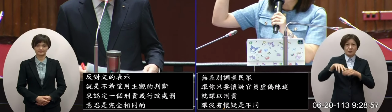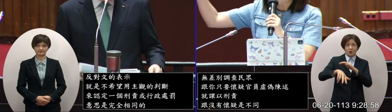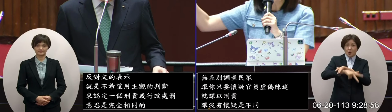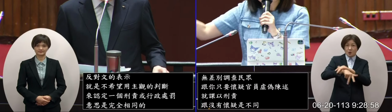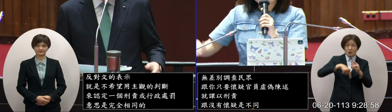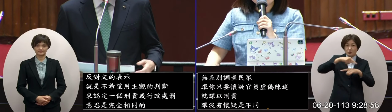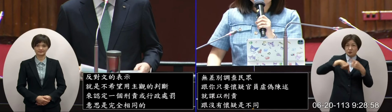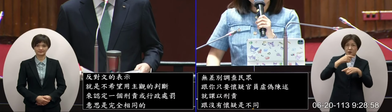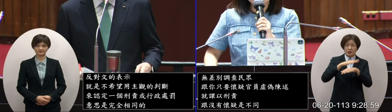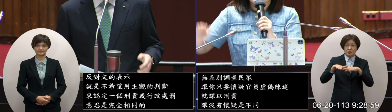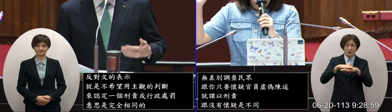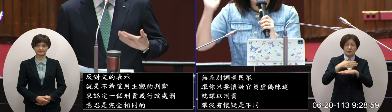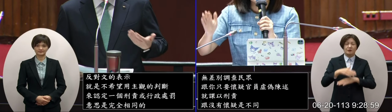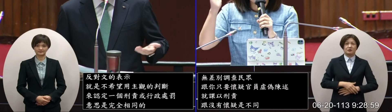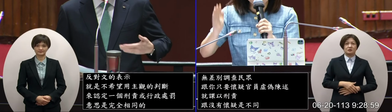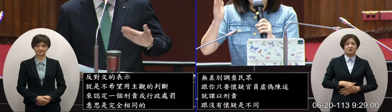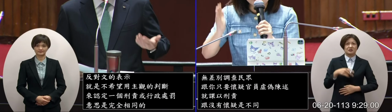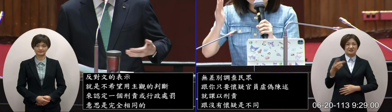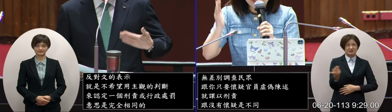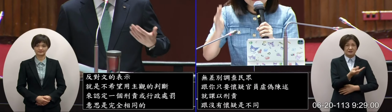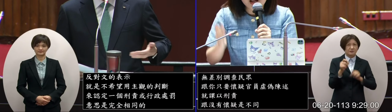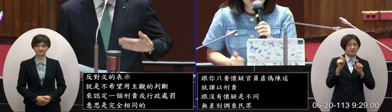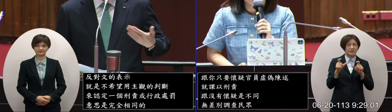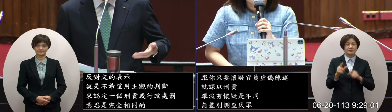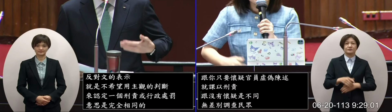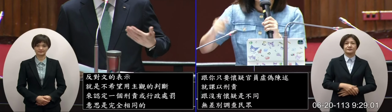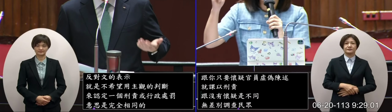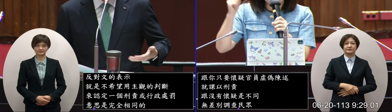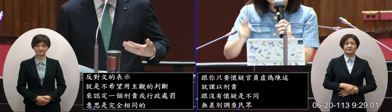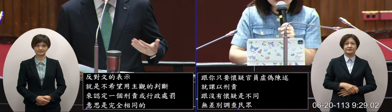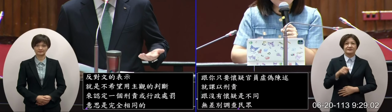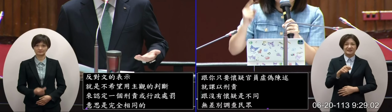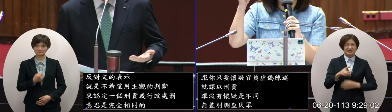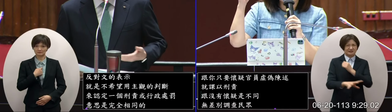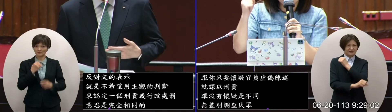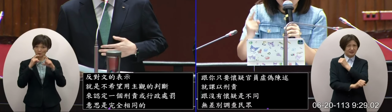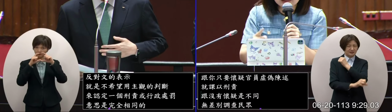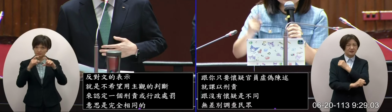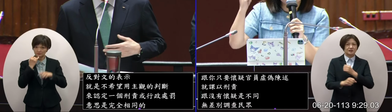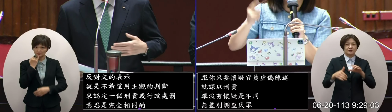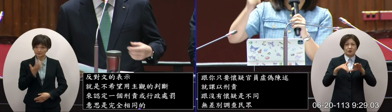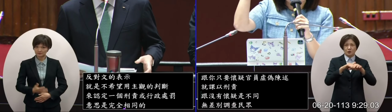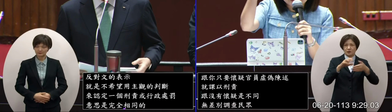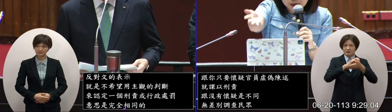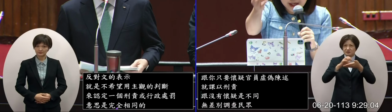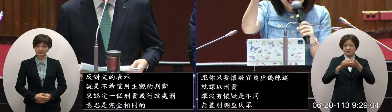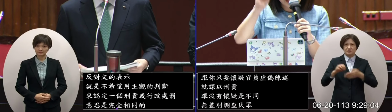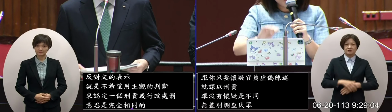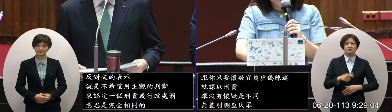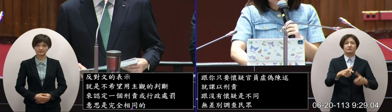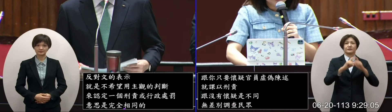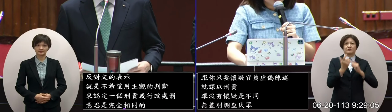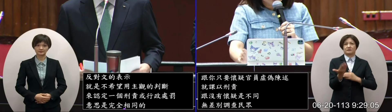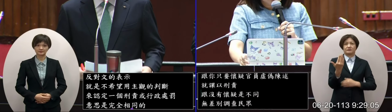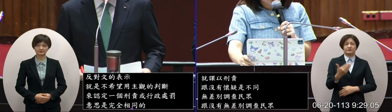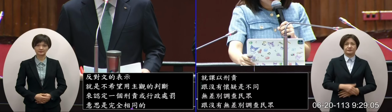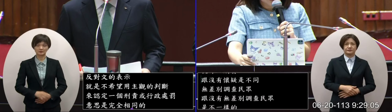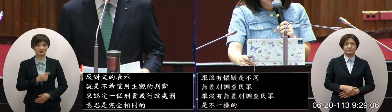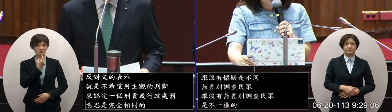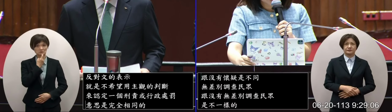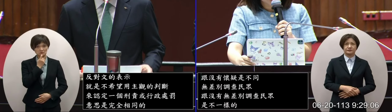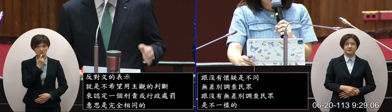跟这个不会造成政府空转是不一样的。这个是最基本的一个文字逻辑，来请回答。